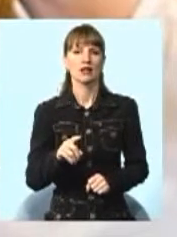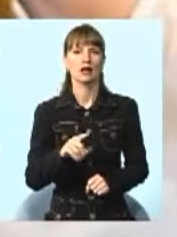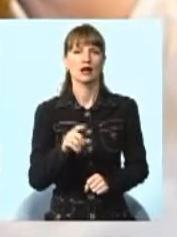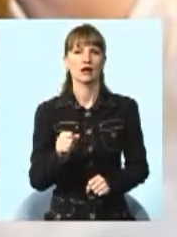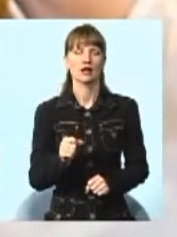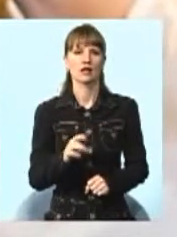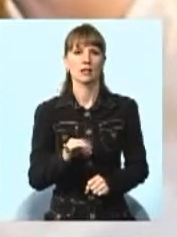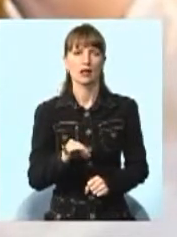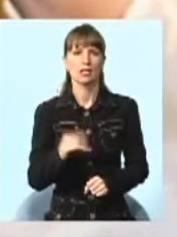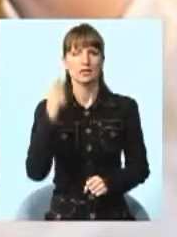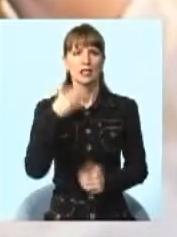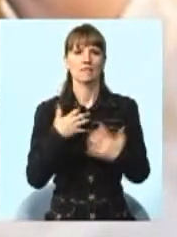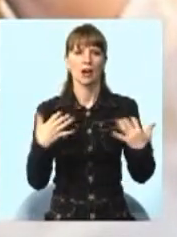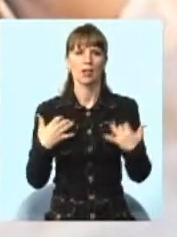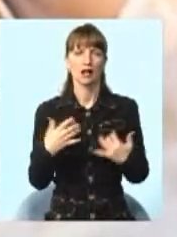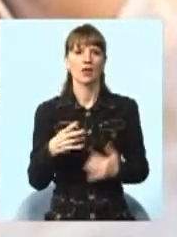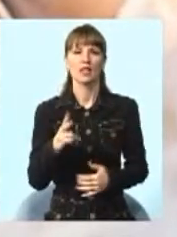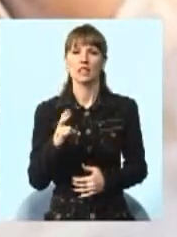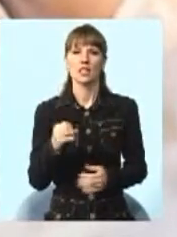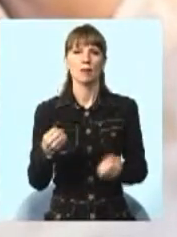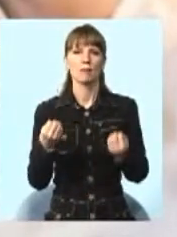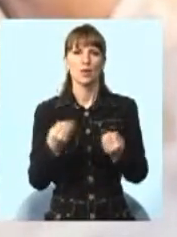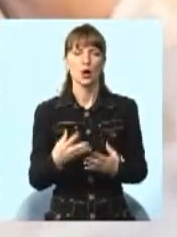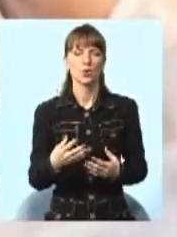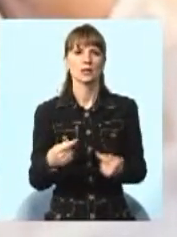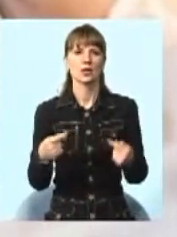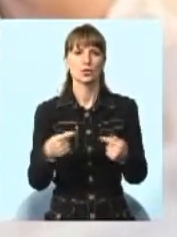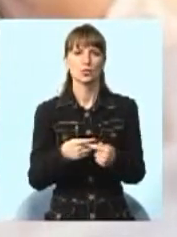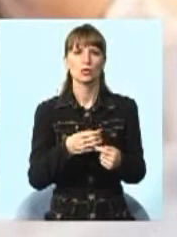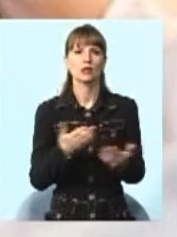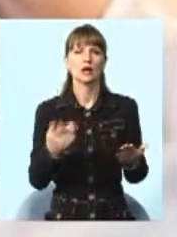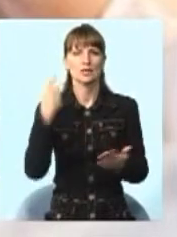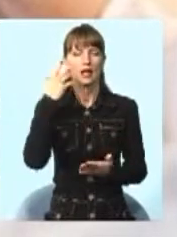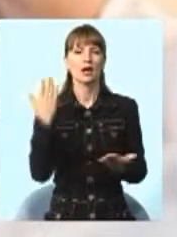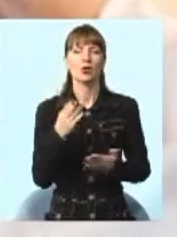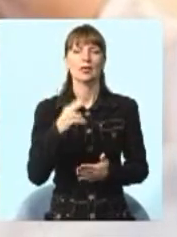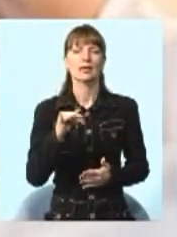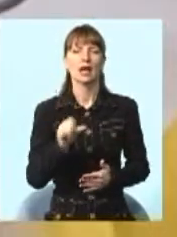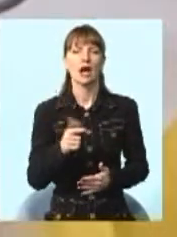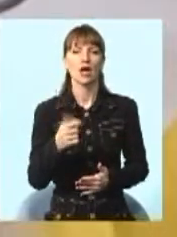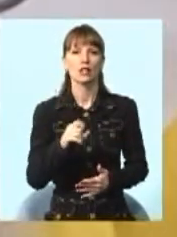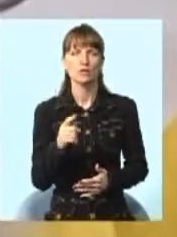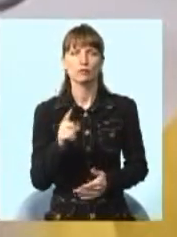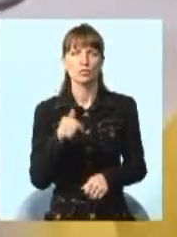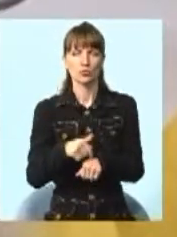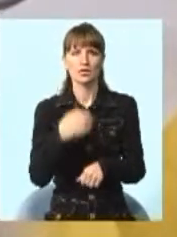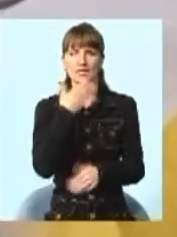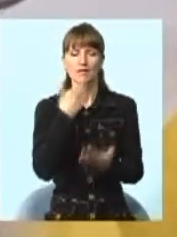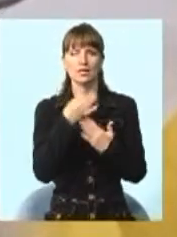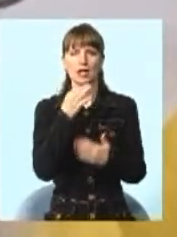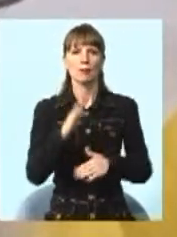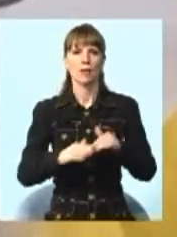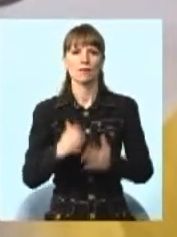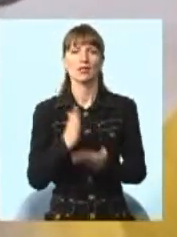у лікуванні тваринок, адже не так і просто встановити діагноз пухнастику, котрий не скаже про свої почуття. Професія є